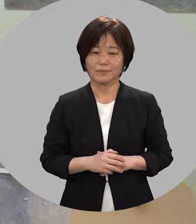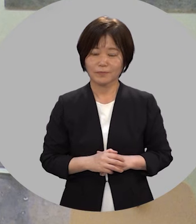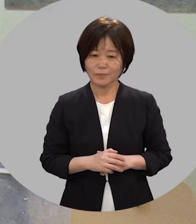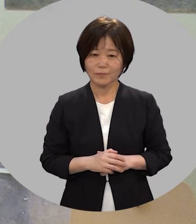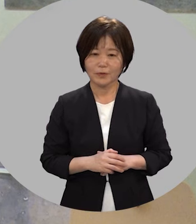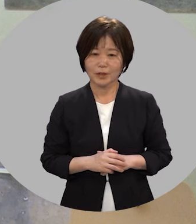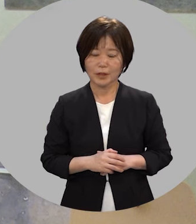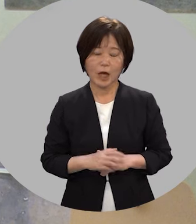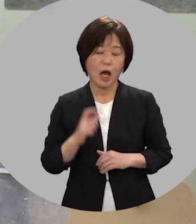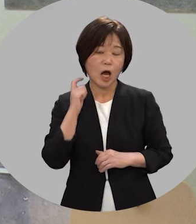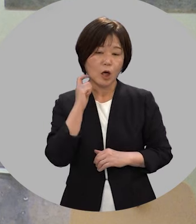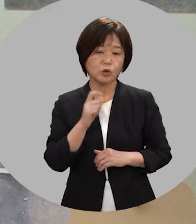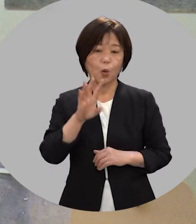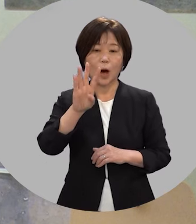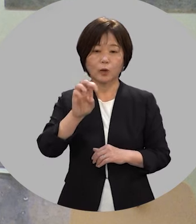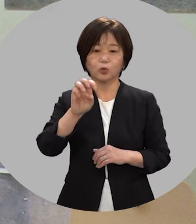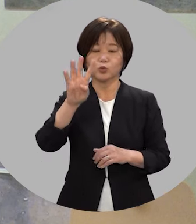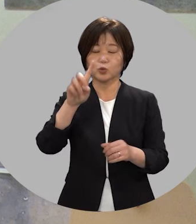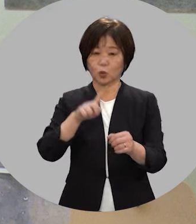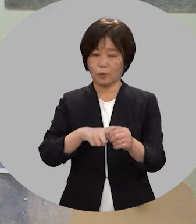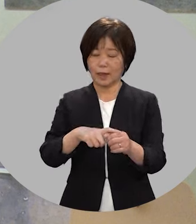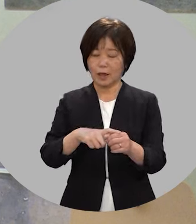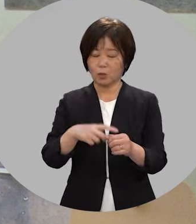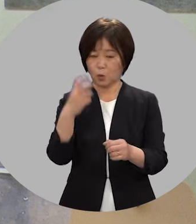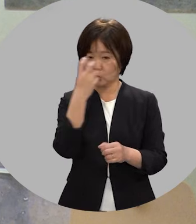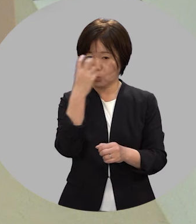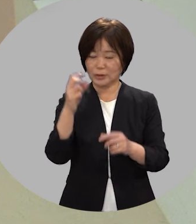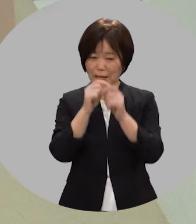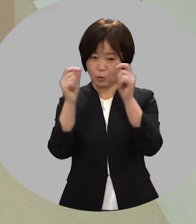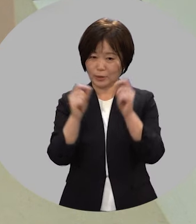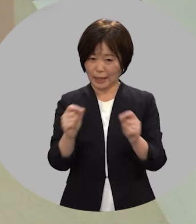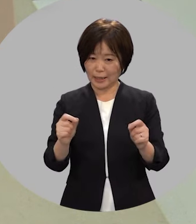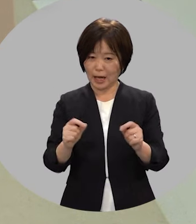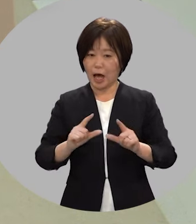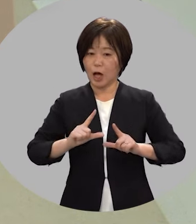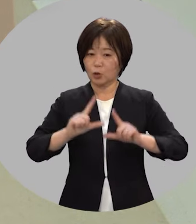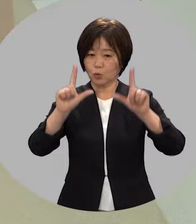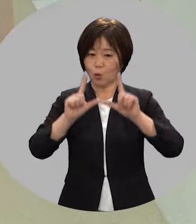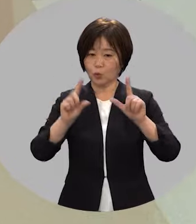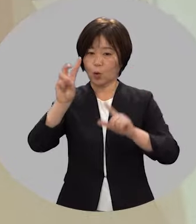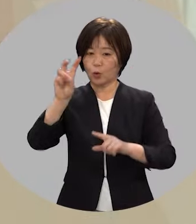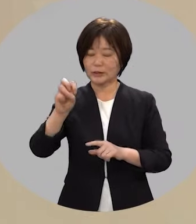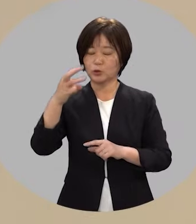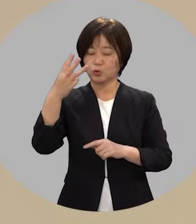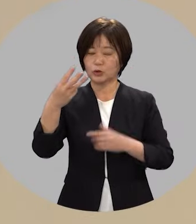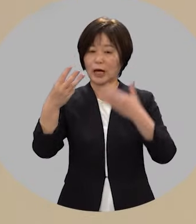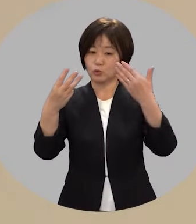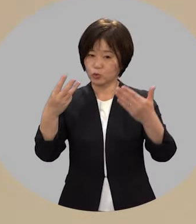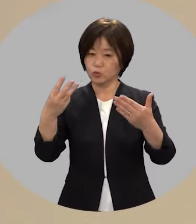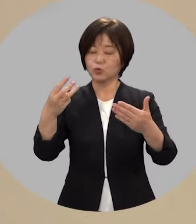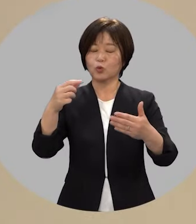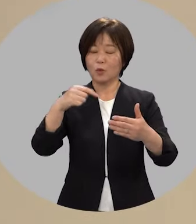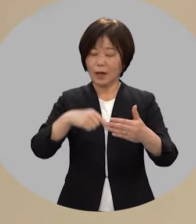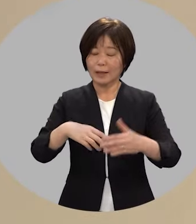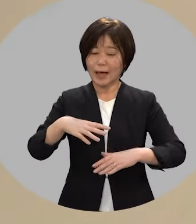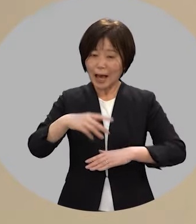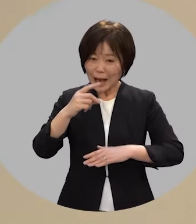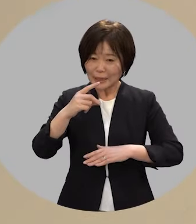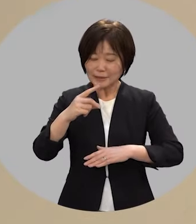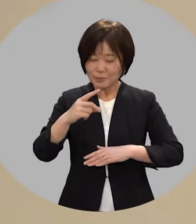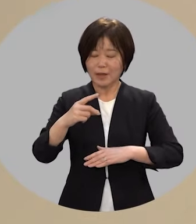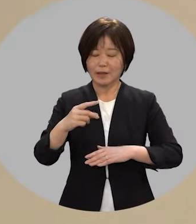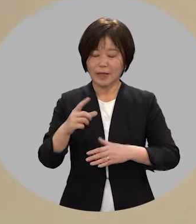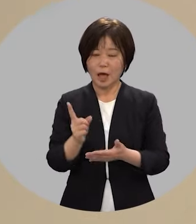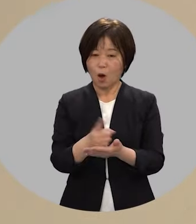そして昭和44年の発掘調査により23区で初めて方形周公墓が見つかった大宮遺